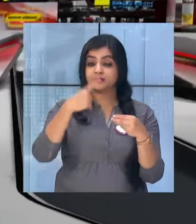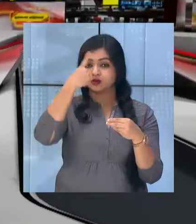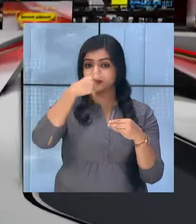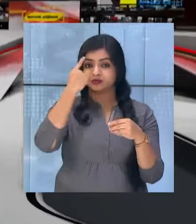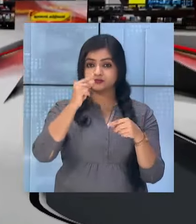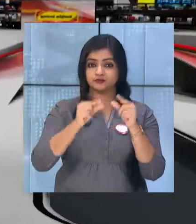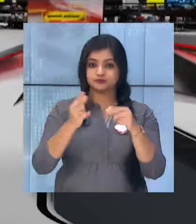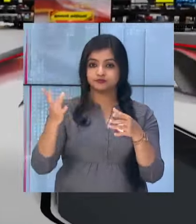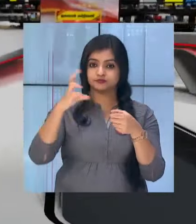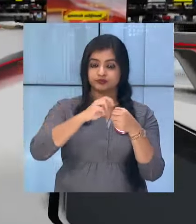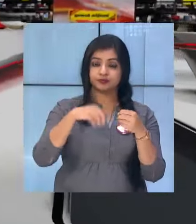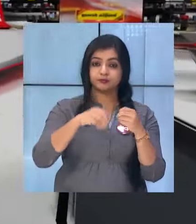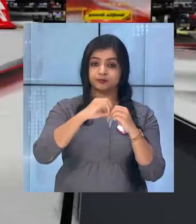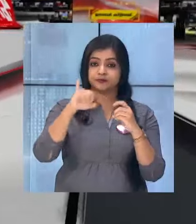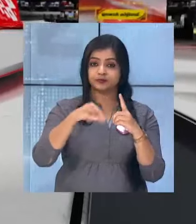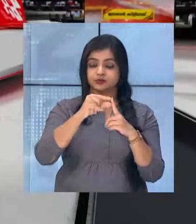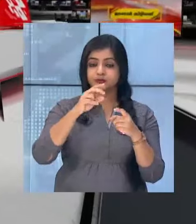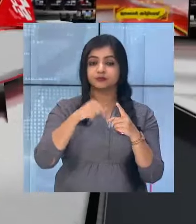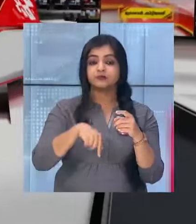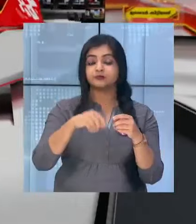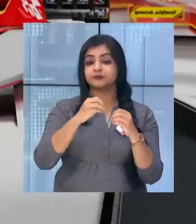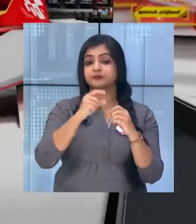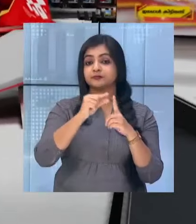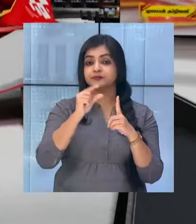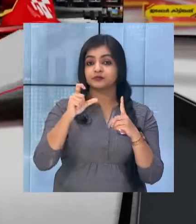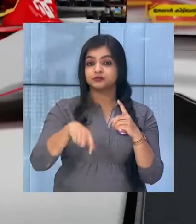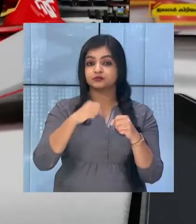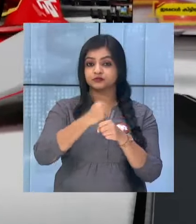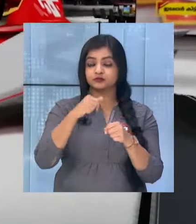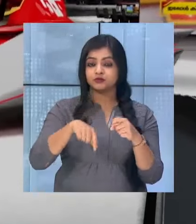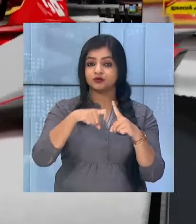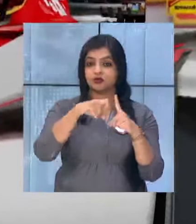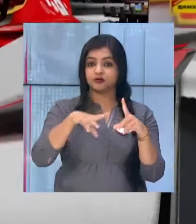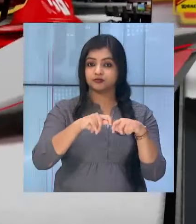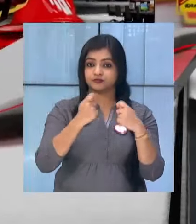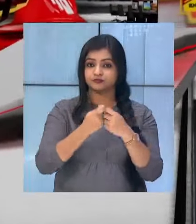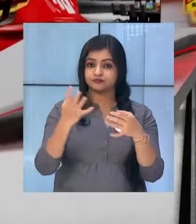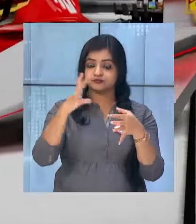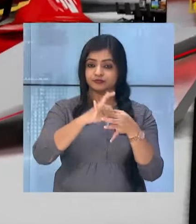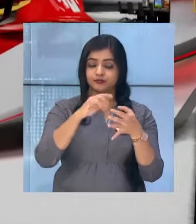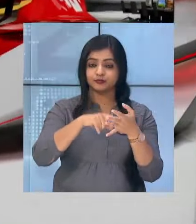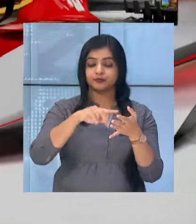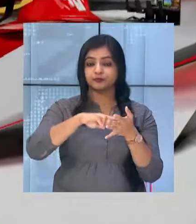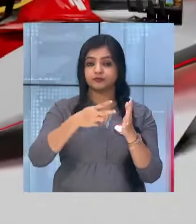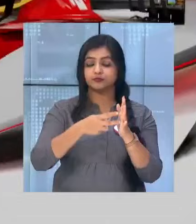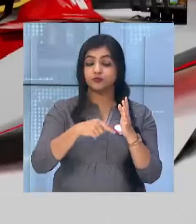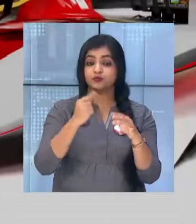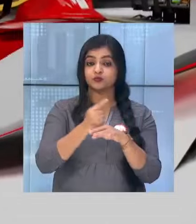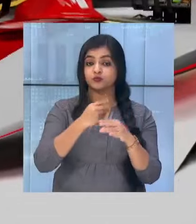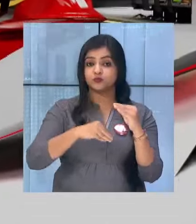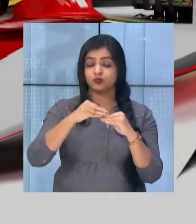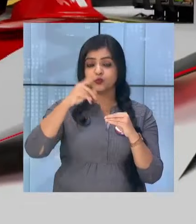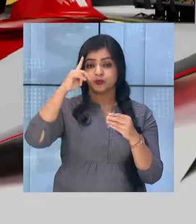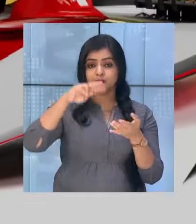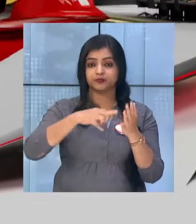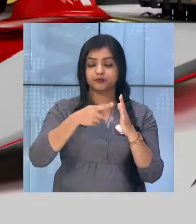വിഭാഗങ്ങളുമായി അടുക്കാൻ ശ്രമിക്കുന്ന ബിജെപിക്ക് പിസി ജോർജിന്റെ കേരള ജനപക്ഷത്തിലൂടെ അത് കൂടുതൽ സാധ്യമാകും കൂടുതൽ ഫലപ്രദമാകും എന്ന പ്രതീക്ഷയാണ് ഉള്ളത് അതുകൊണ്ടുതന്നെ